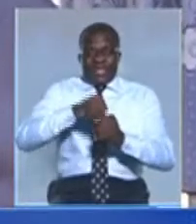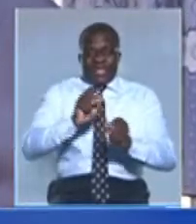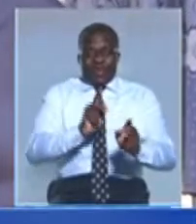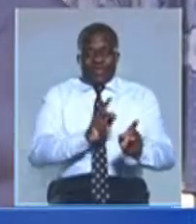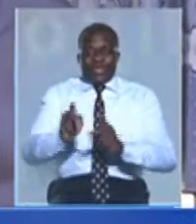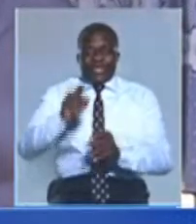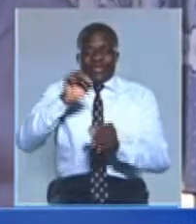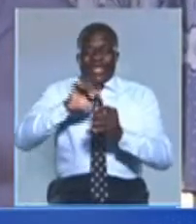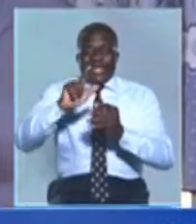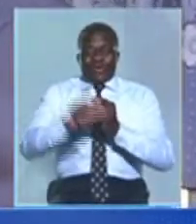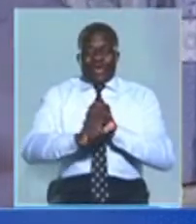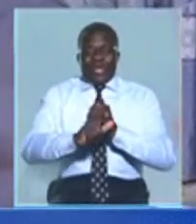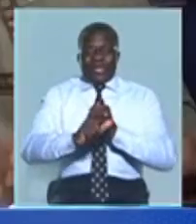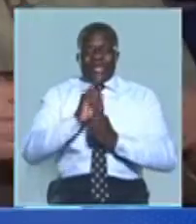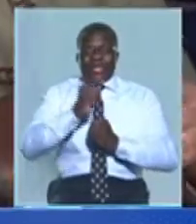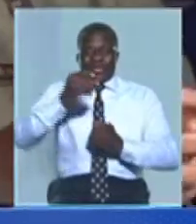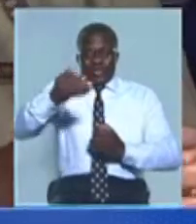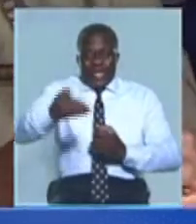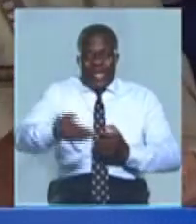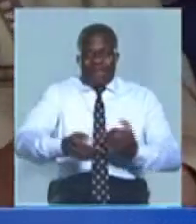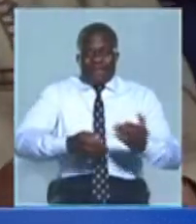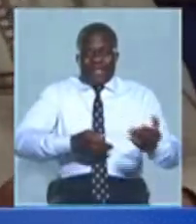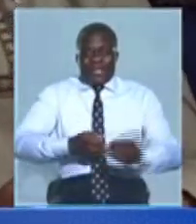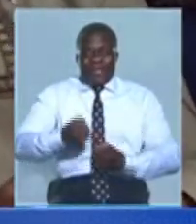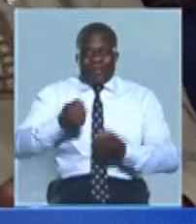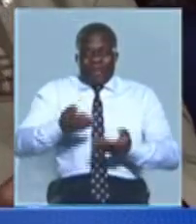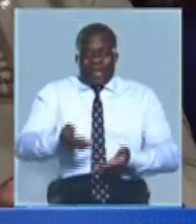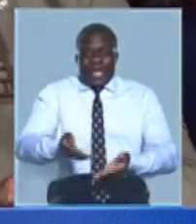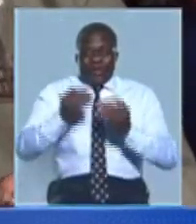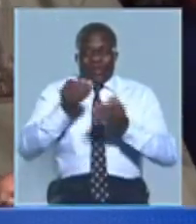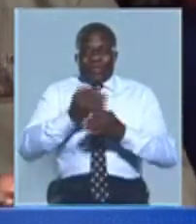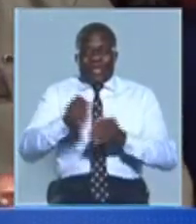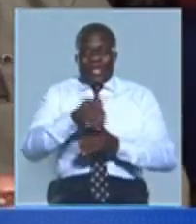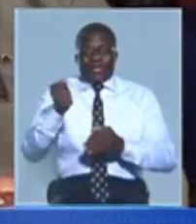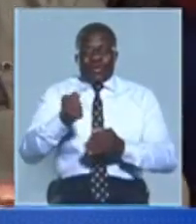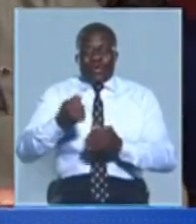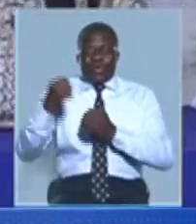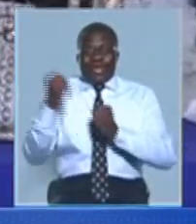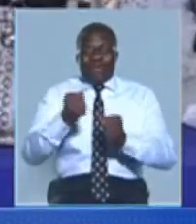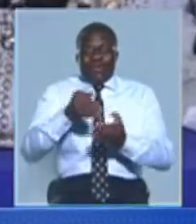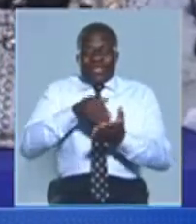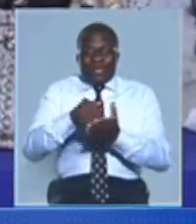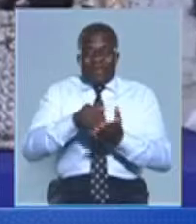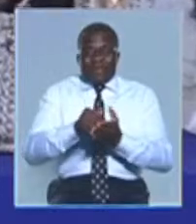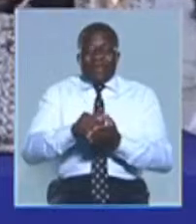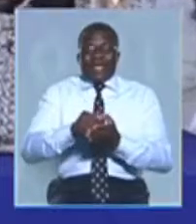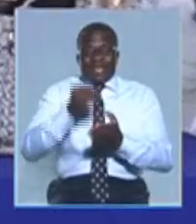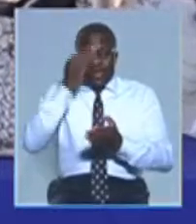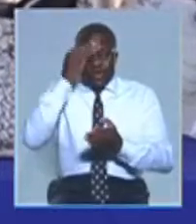processus électoral sont invités à relever entre autres les forces et faiblesses